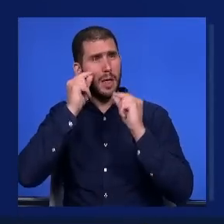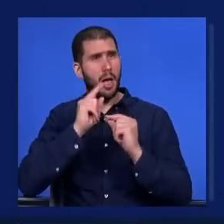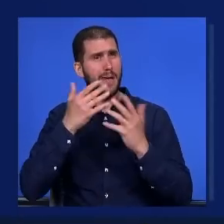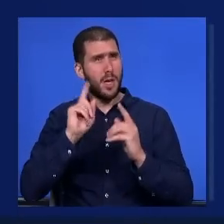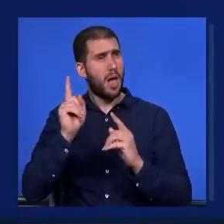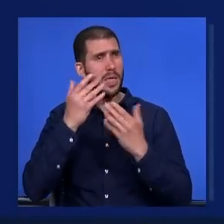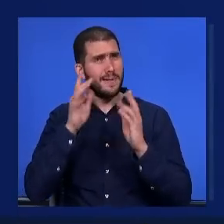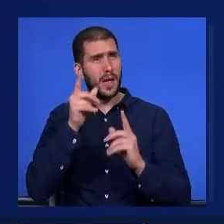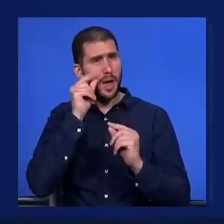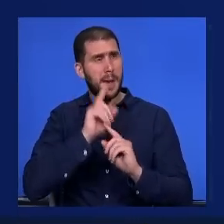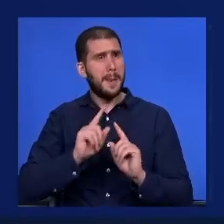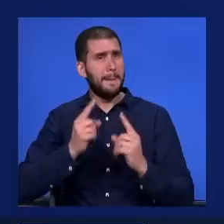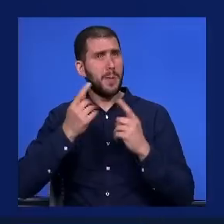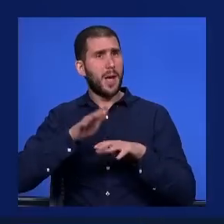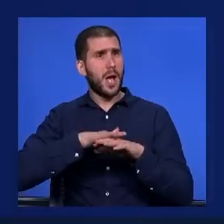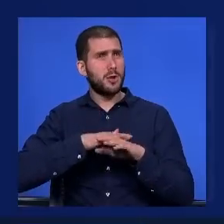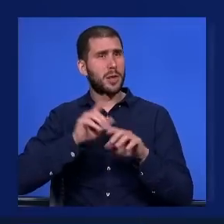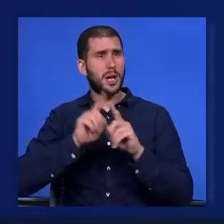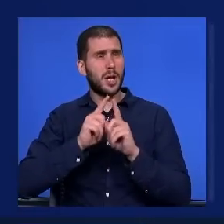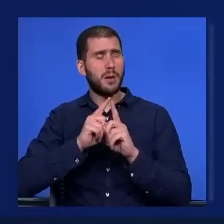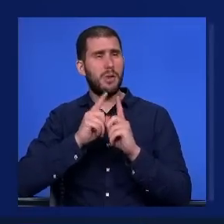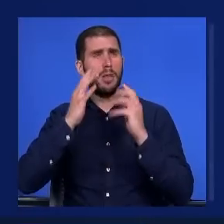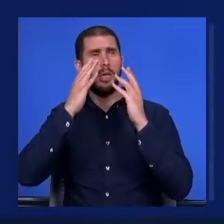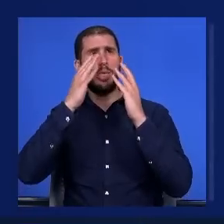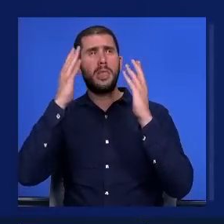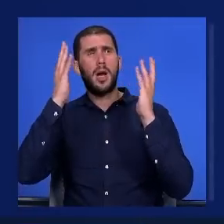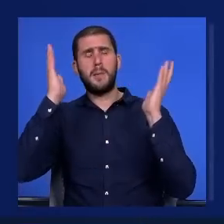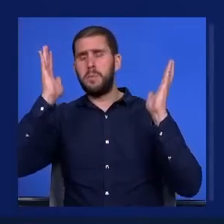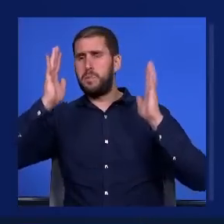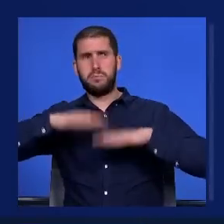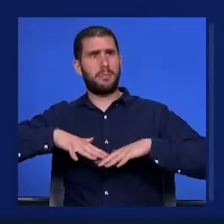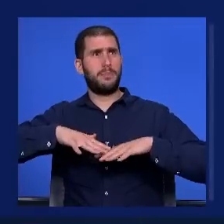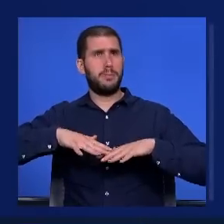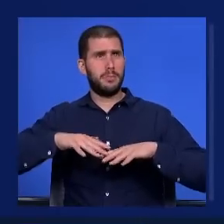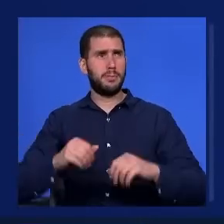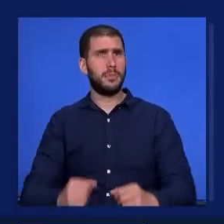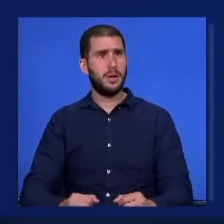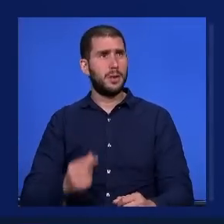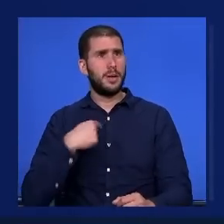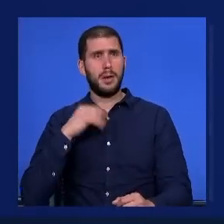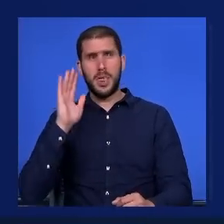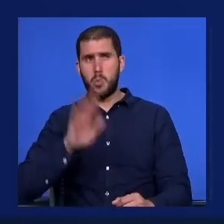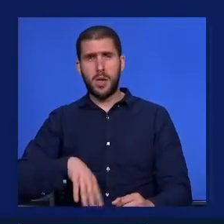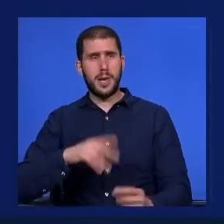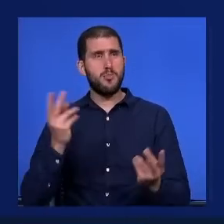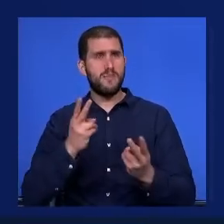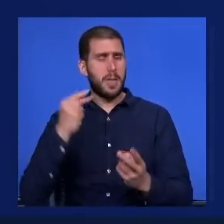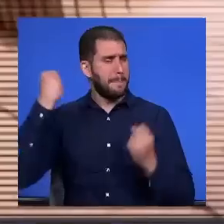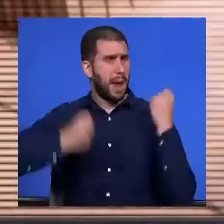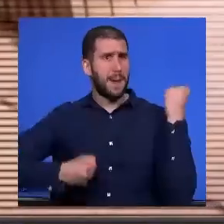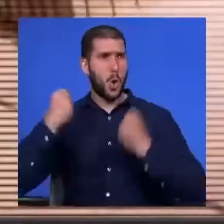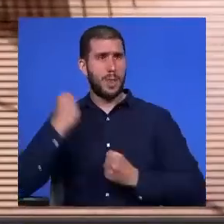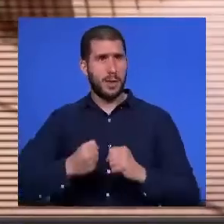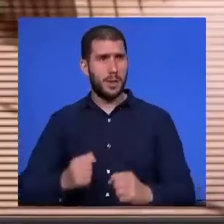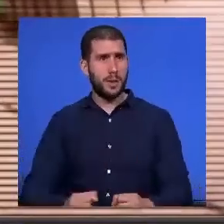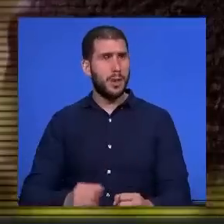אל תפתחי, אל תפתחי. ופתאום הרגשתי כאילו התקרה נופלת עליי. מוטטתי על הרצפה כמובן מהמכה. איך